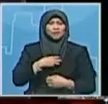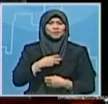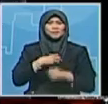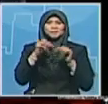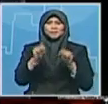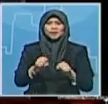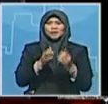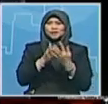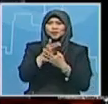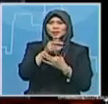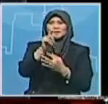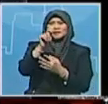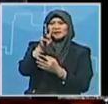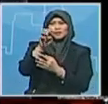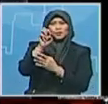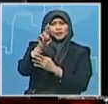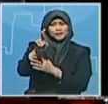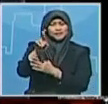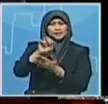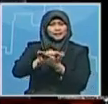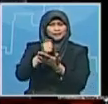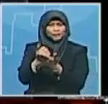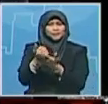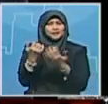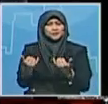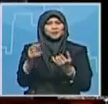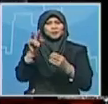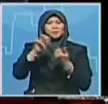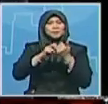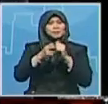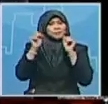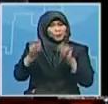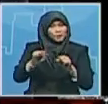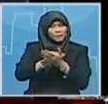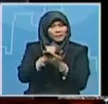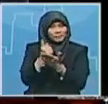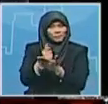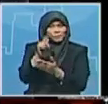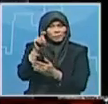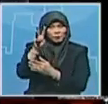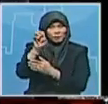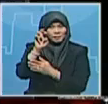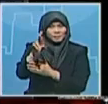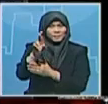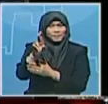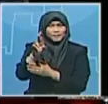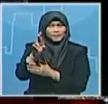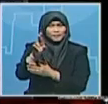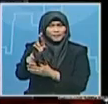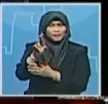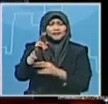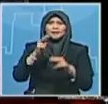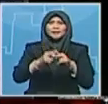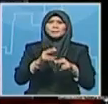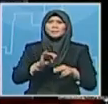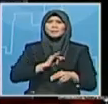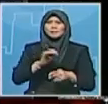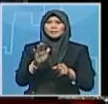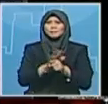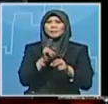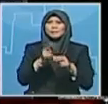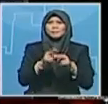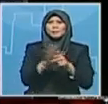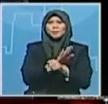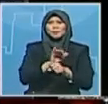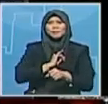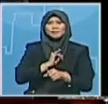tweet direct pada akaun saya pun. Okey, akaun Dato' Sri, ada masalah. Boleh kita kongsikan akaun Twitternya? Twitter, account nama saya sendiri. Okey, nama penuh.